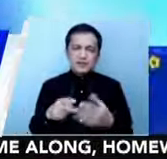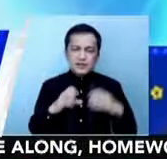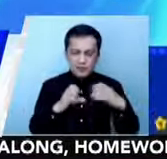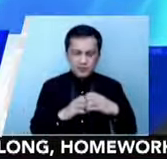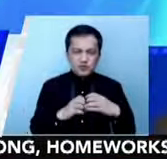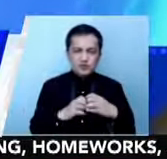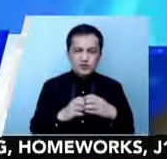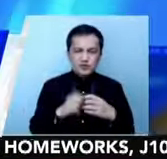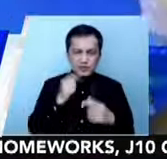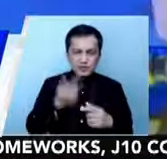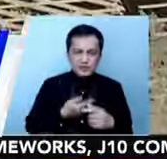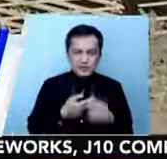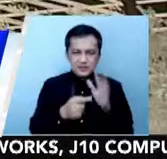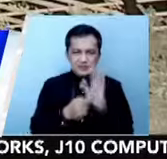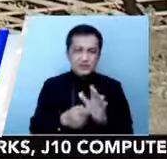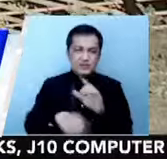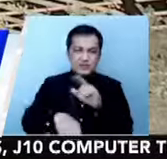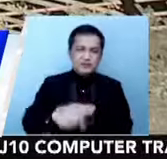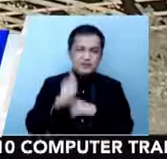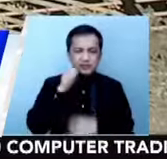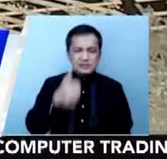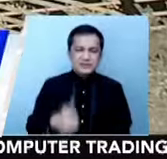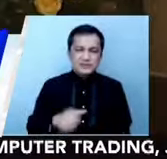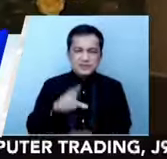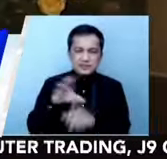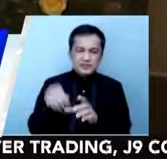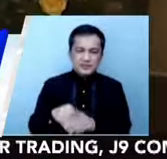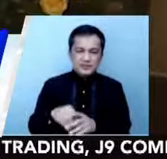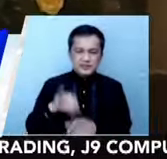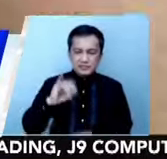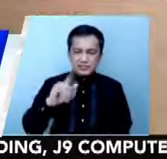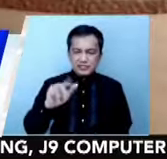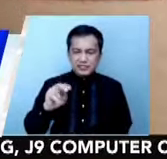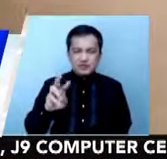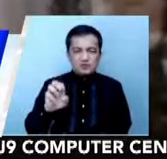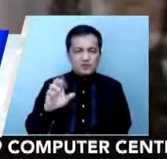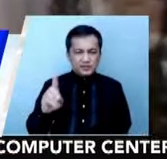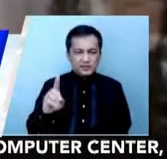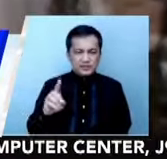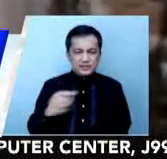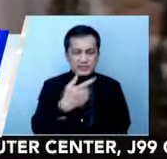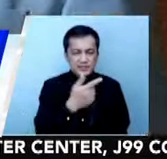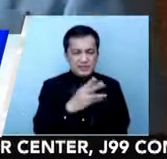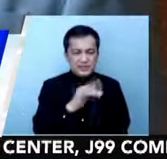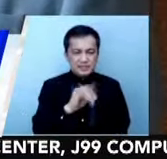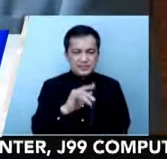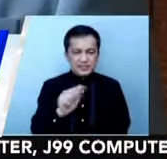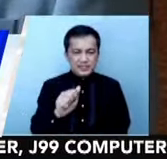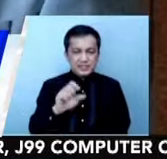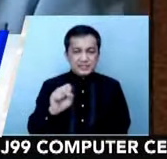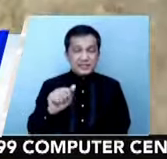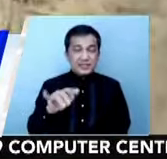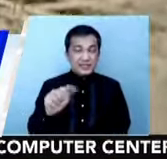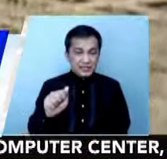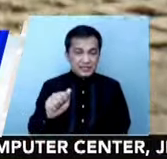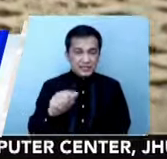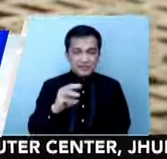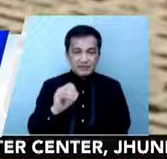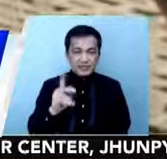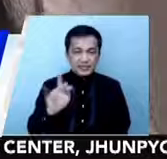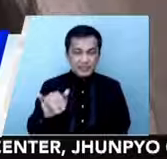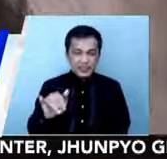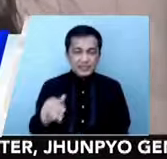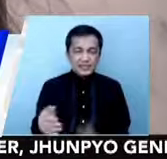It's Showtime bukas. Kabilang na sina Jillian Ward, Gabby Garcia, Sanya Lopez, Mikey Quintos, Glyza